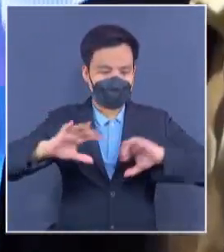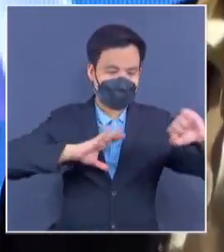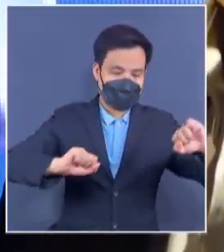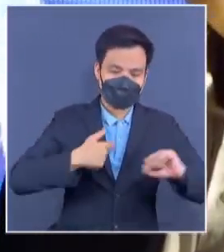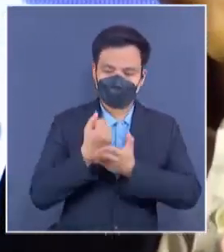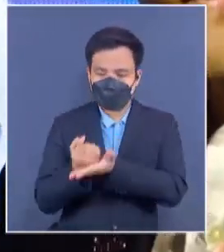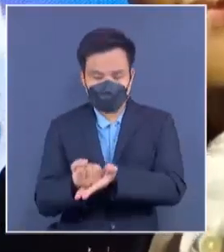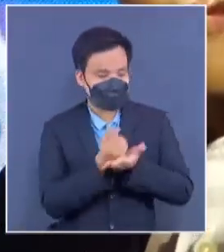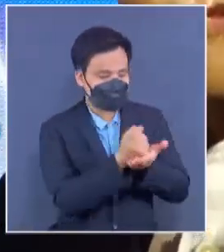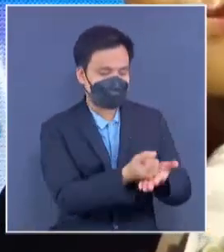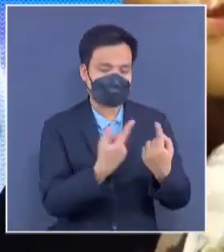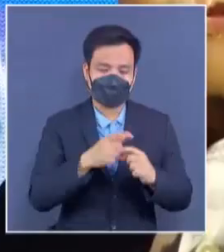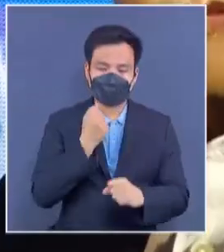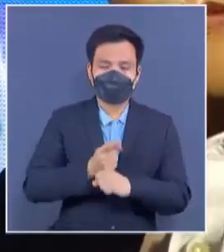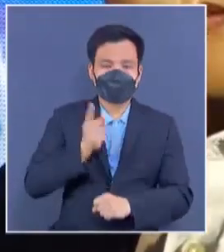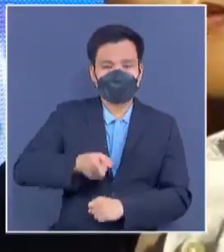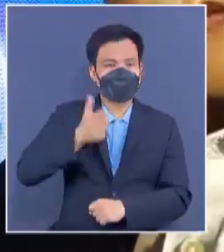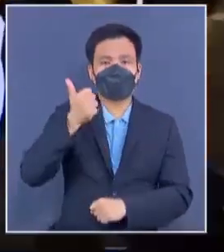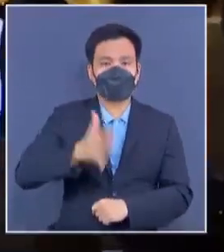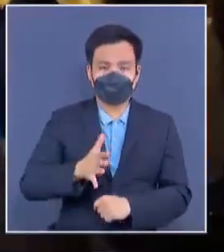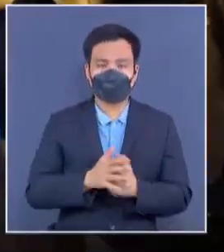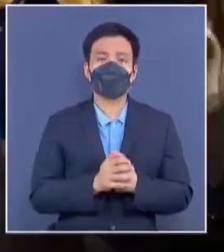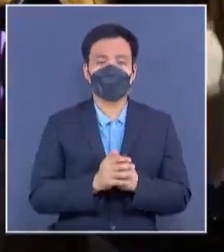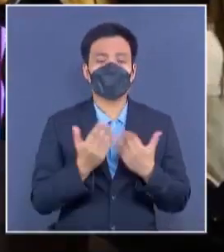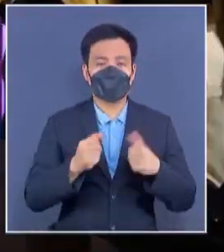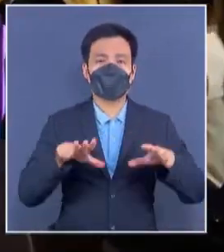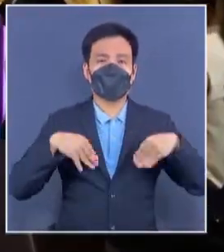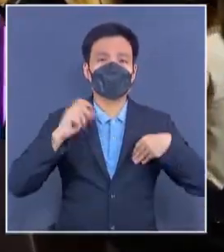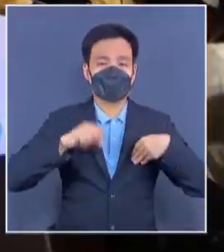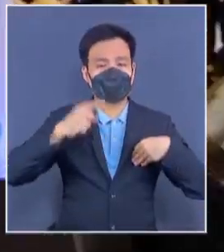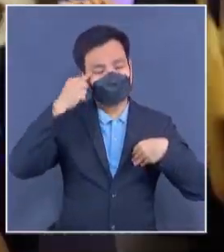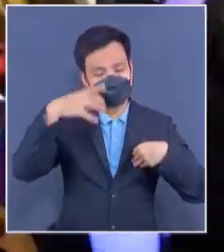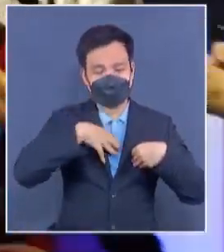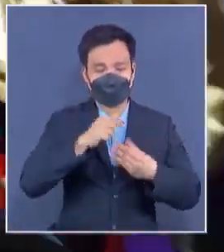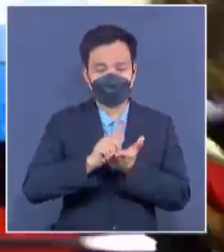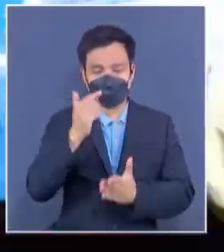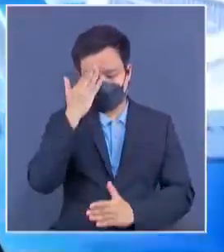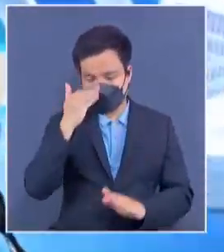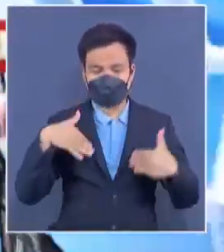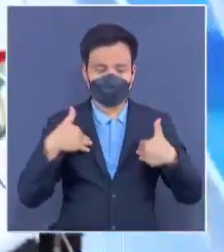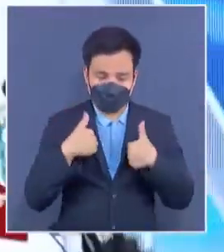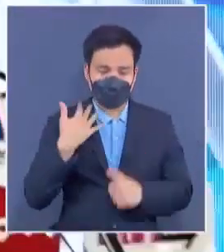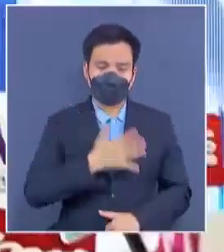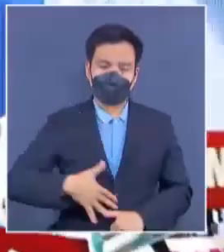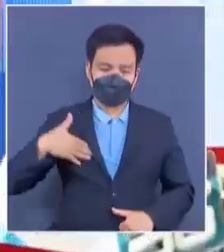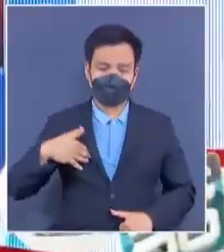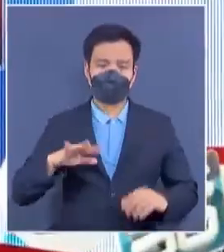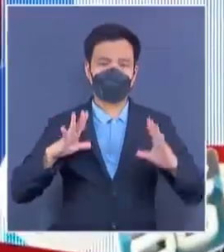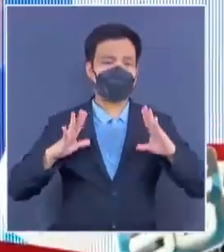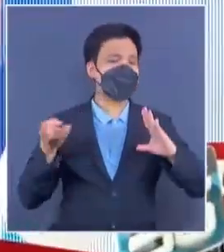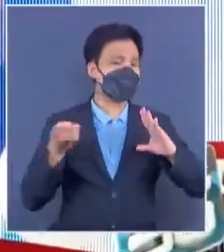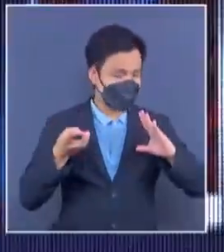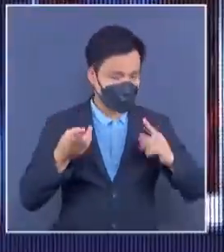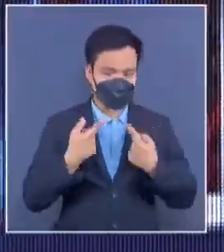แต่ในความเป็นจริงไม่สามารถเป็นแบบนั้นได้ยอมรับว่ามีคิดลาออกเพราะว่าเหนื่อยในเรื่องของร่างกายที่มีเวลาพักผ่อนน้อย